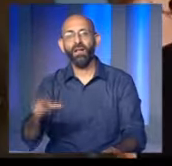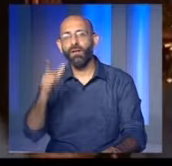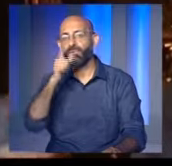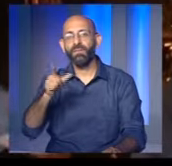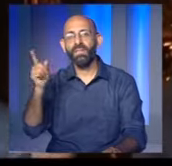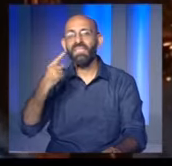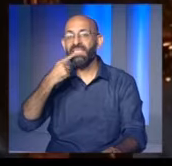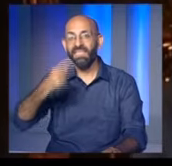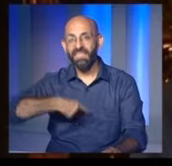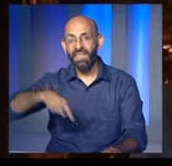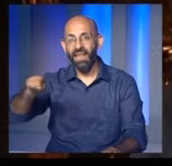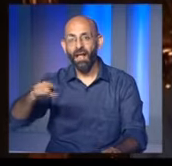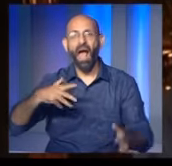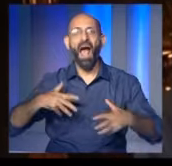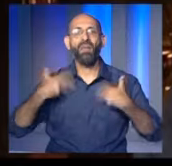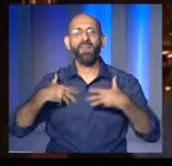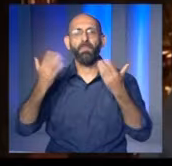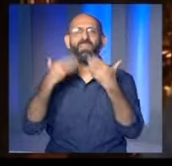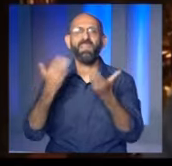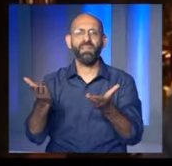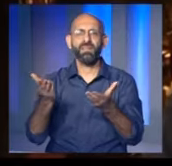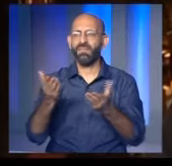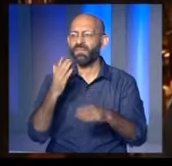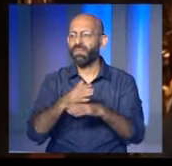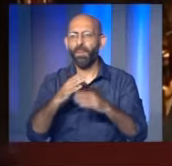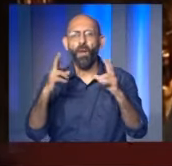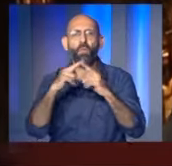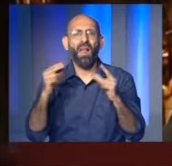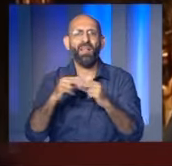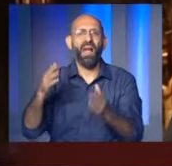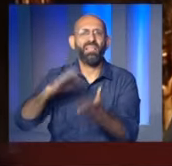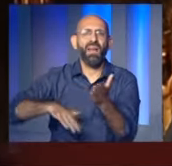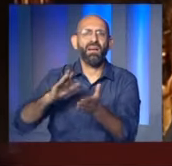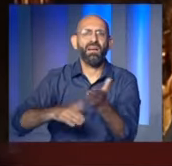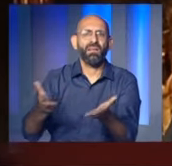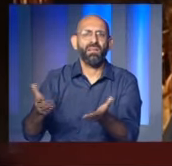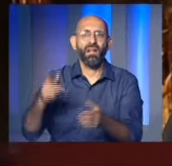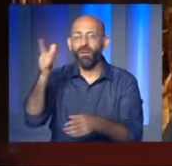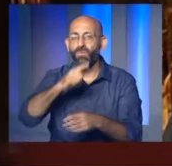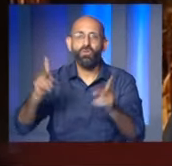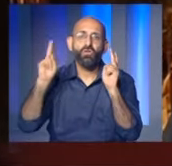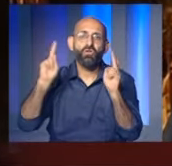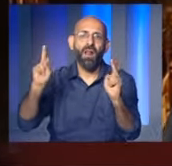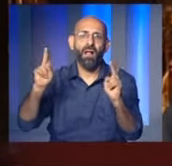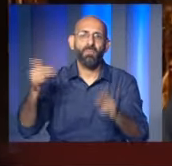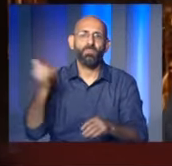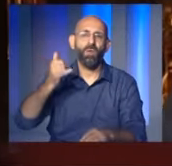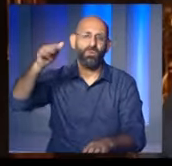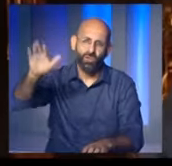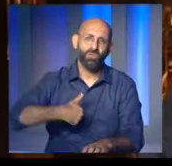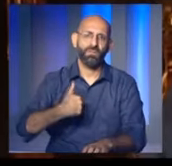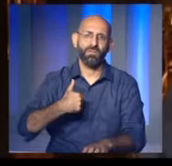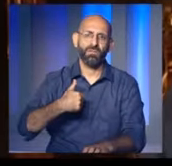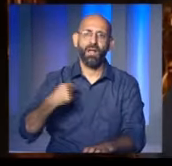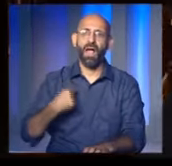لودريان. حسيت بإيجابية وفي كتير ناس علقت أنه لا ما هاتك فهمين غلط ولا بيّنت شفتوا شو صار من أربعة